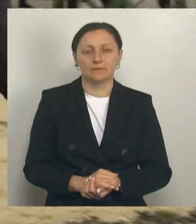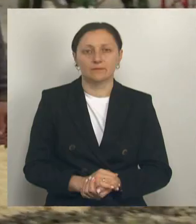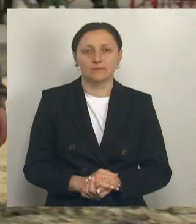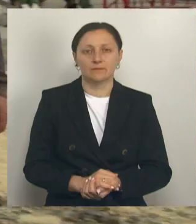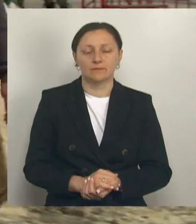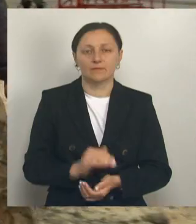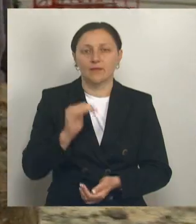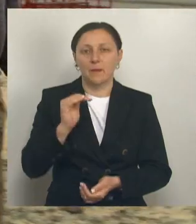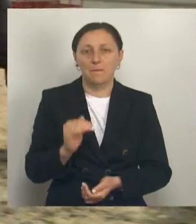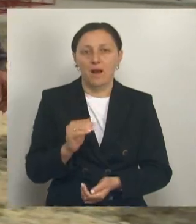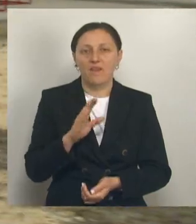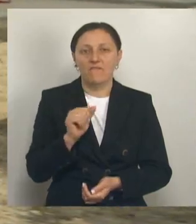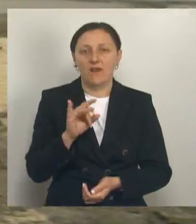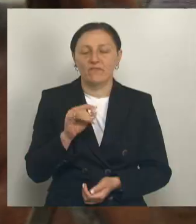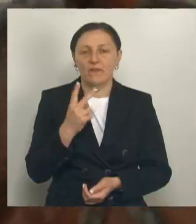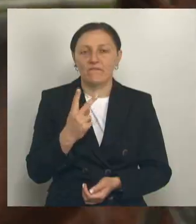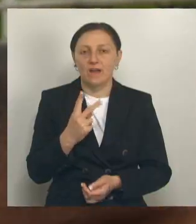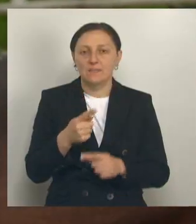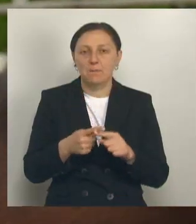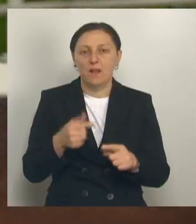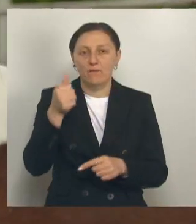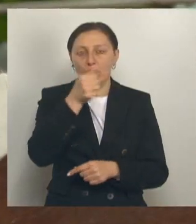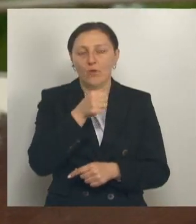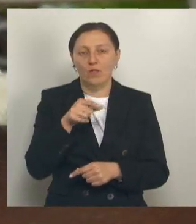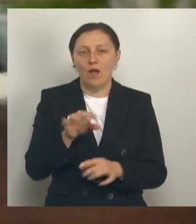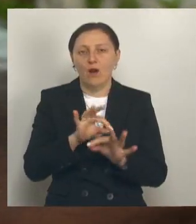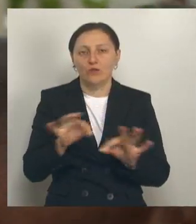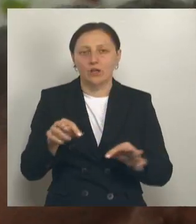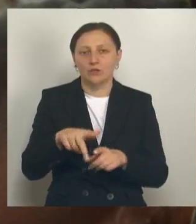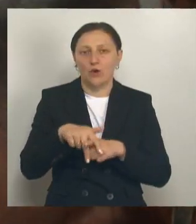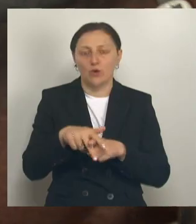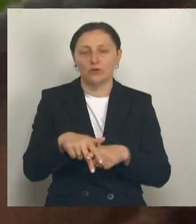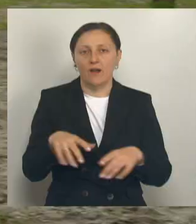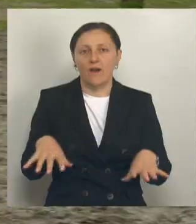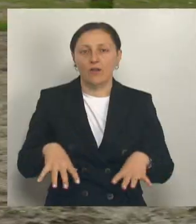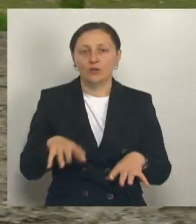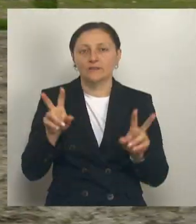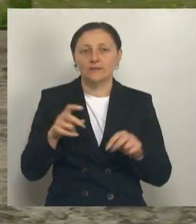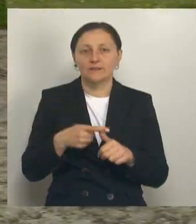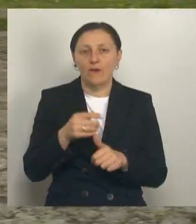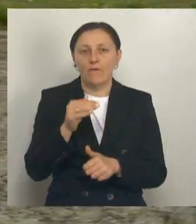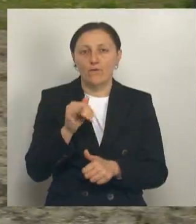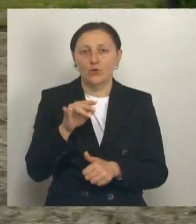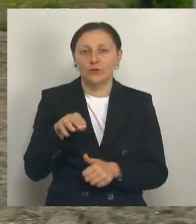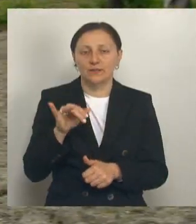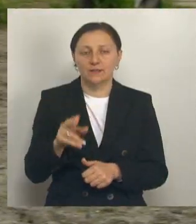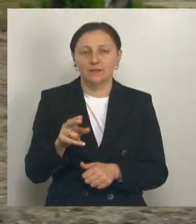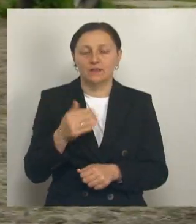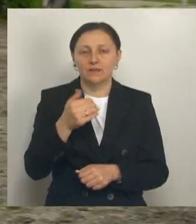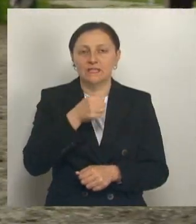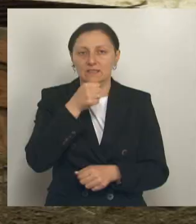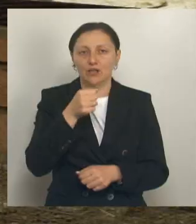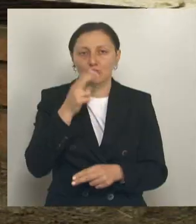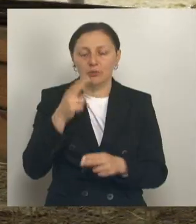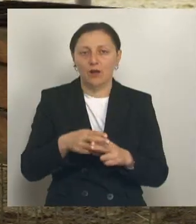маленькая Варваре два с половиной года но она уже отлично катается верхом на фунтике ее и старшего брата родители регулярно